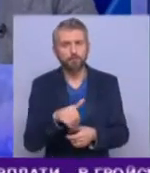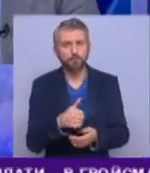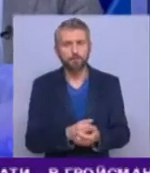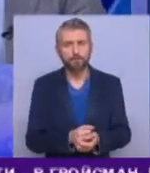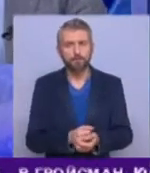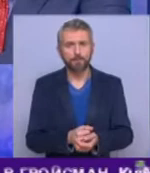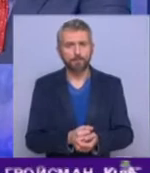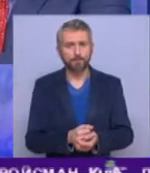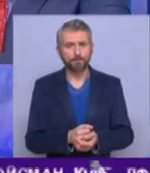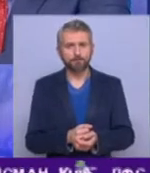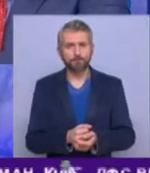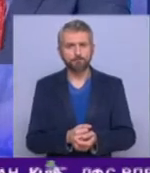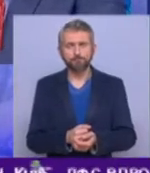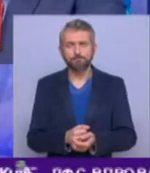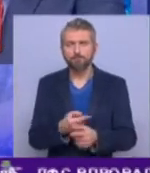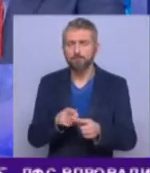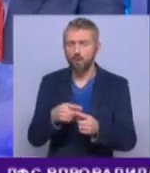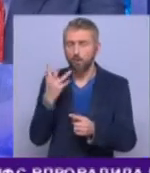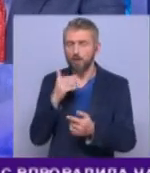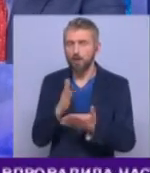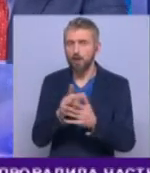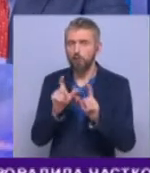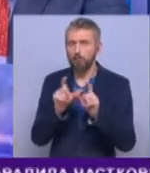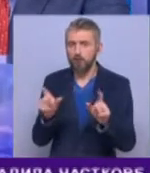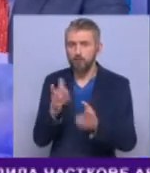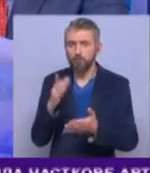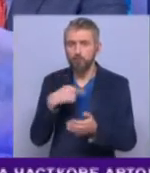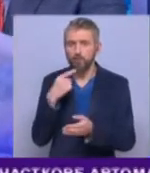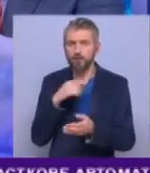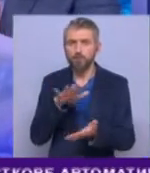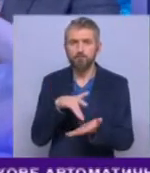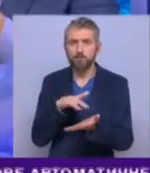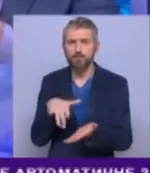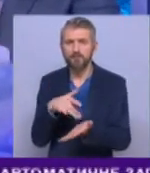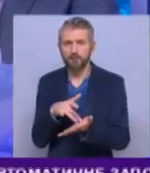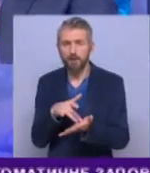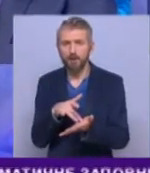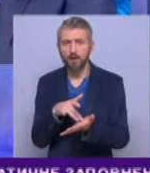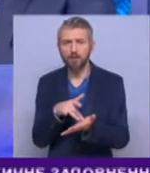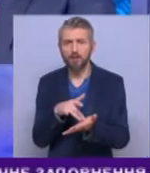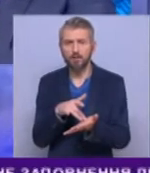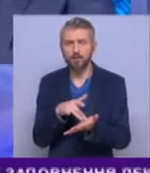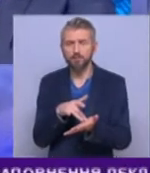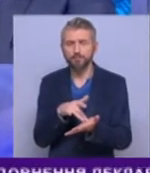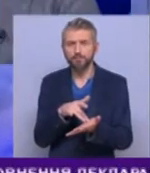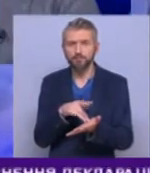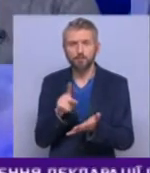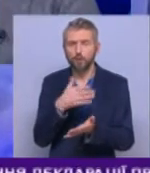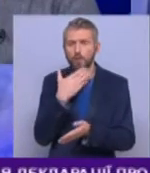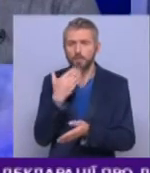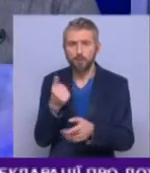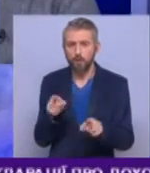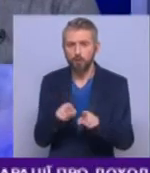коли є ну, якась компанія, бо якщо знову ж таки говорити про ті міста, які вже торкнувся там чи інші, ну, немає